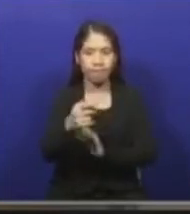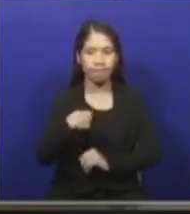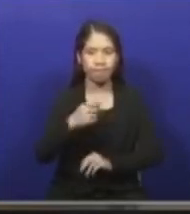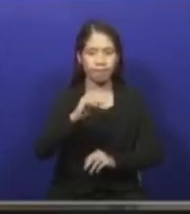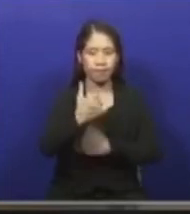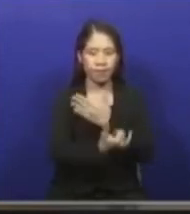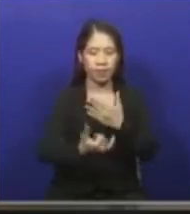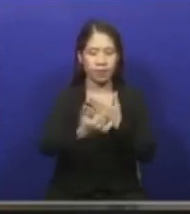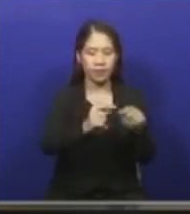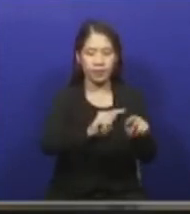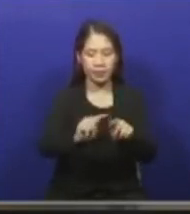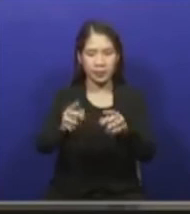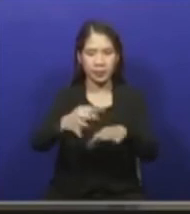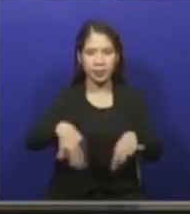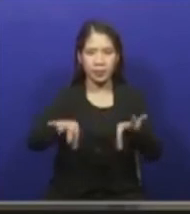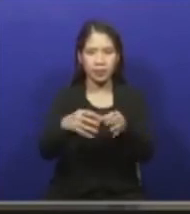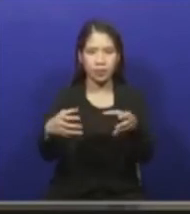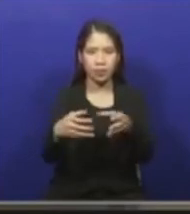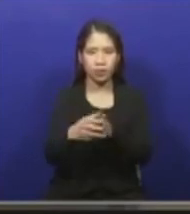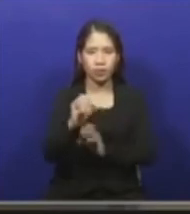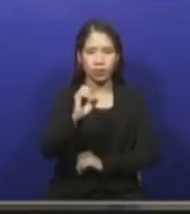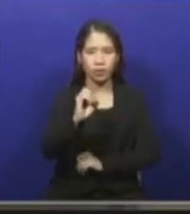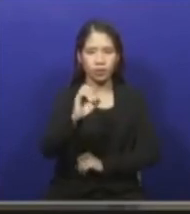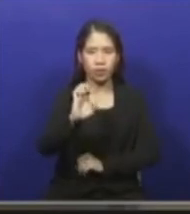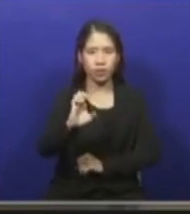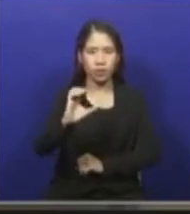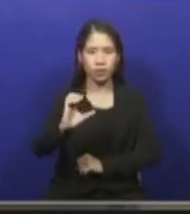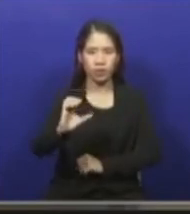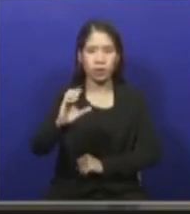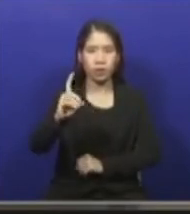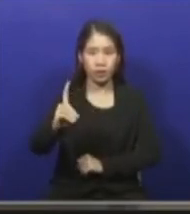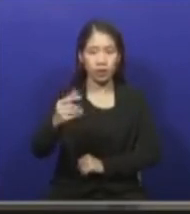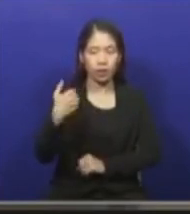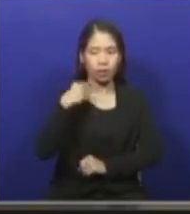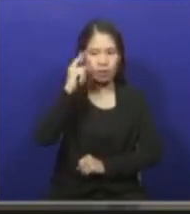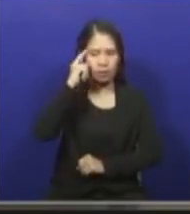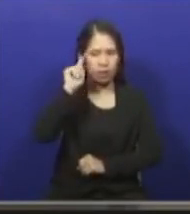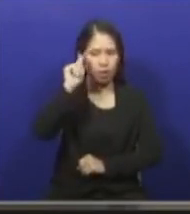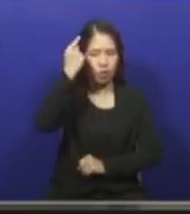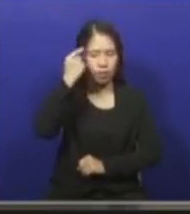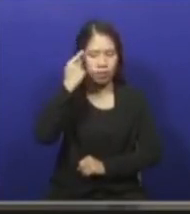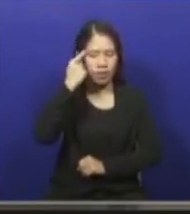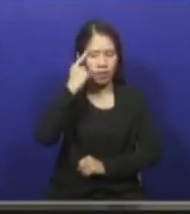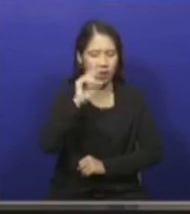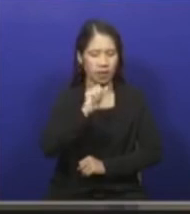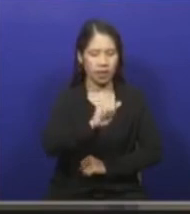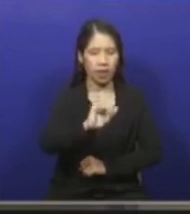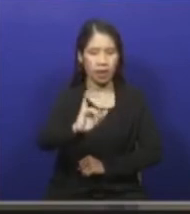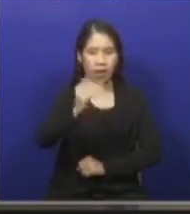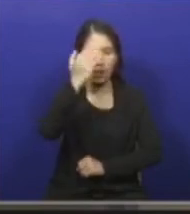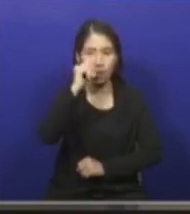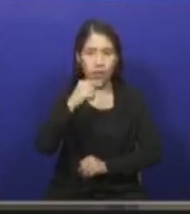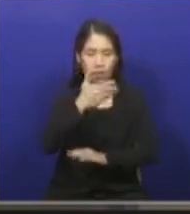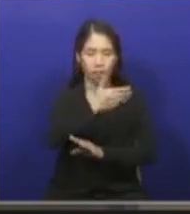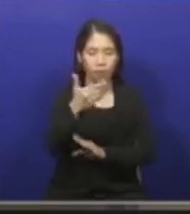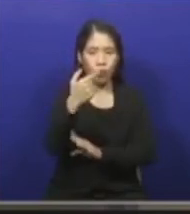ๆทั่วทุกมุมโลกโดยเฉพาะในกลุ่ม OECD เขาเริ่มคิดปัญญาประดิษฐ์หรือ AI เพื่อนำธงแดงเหล่านั้นโยนกลับเข้าไปในโมเ